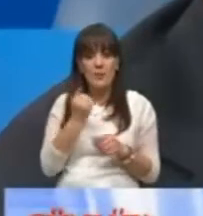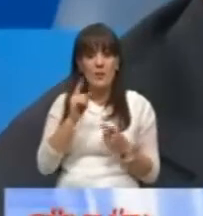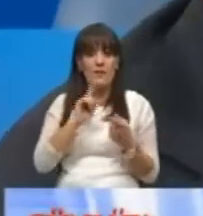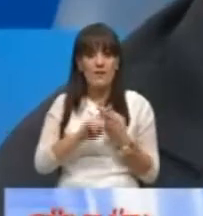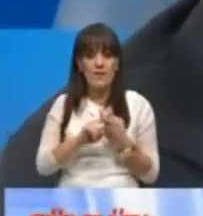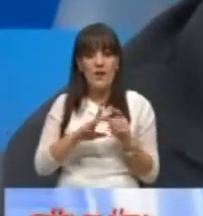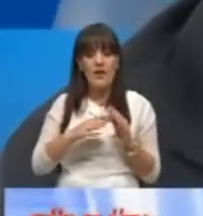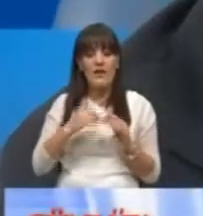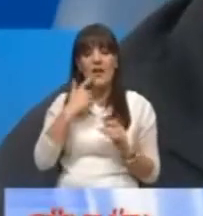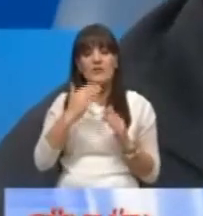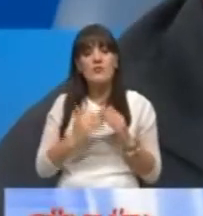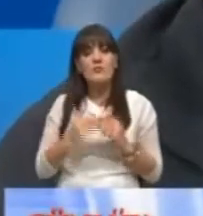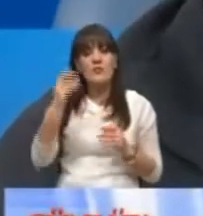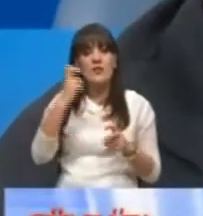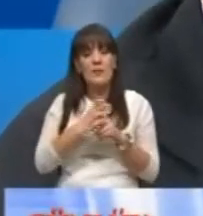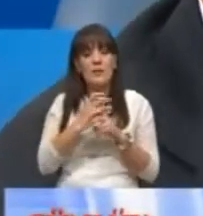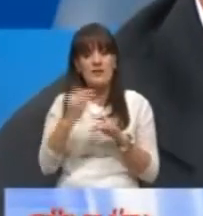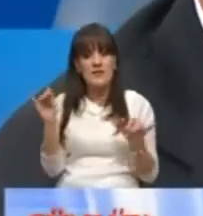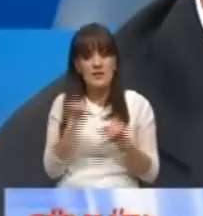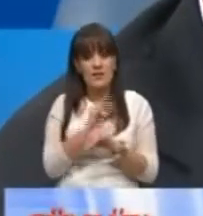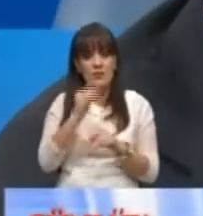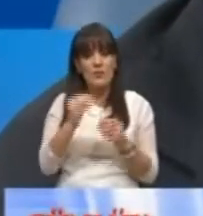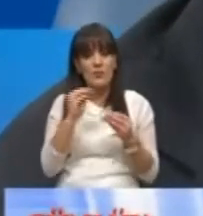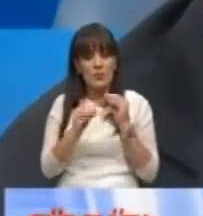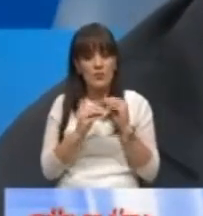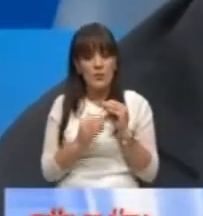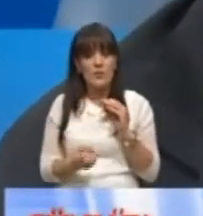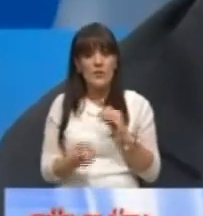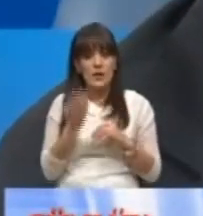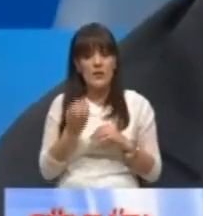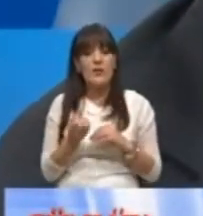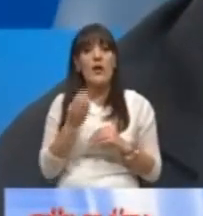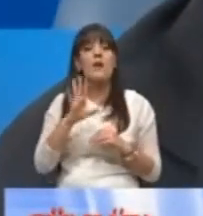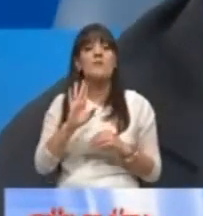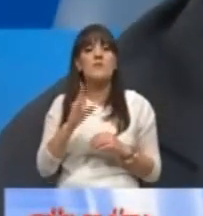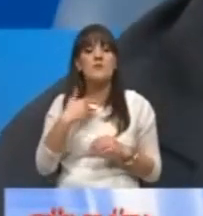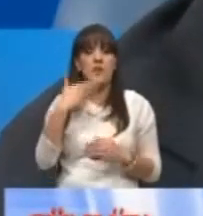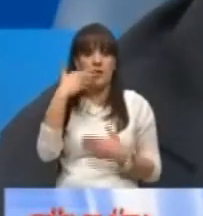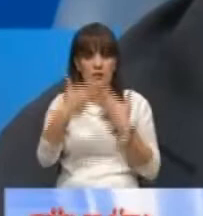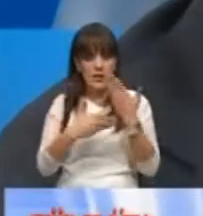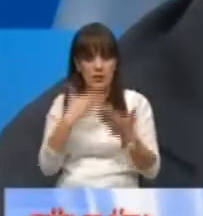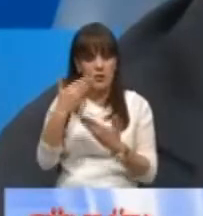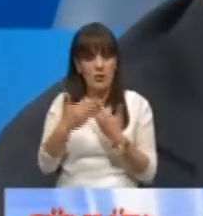almakla ve ilerleyen yaşta kemiklerin zayıflamasıyla problem yaratıp yaratmayacağından bahsediyor.